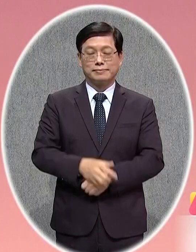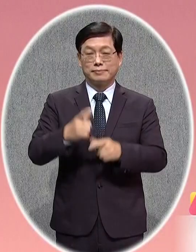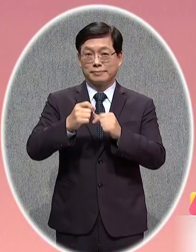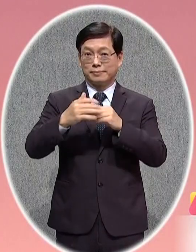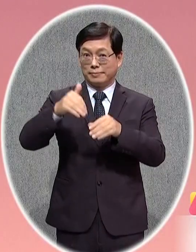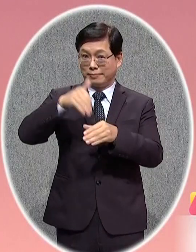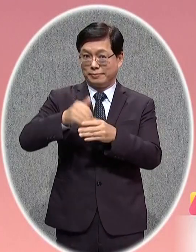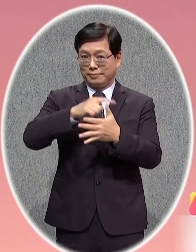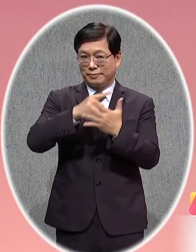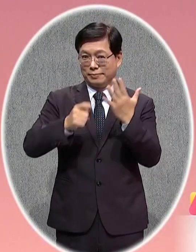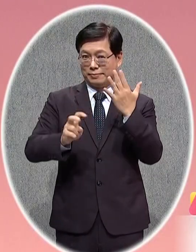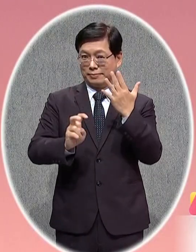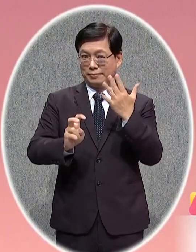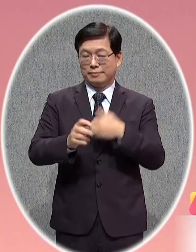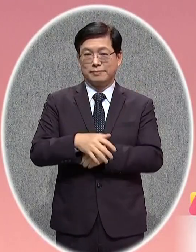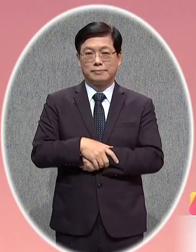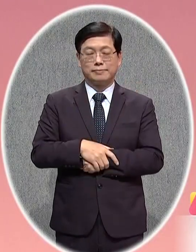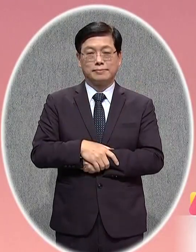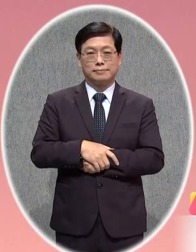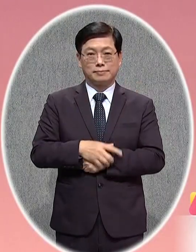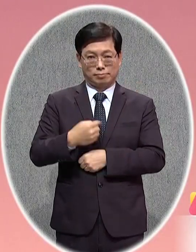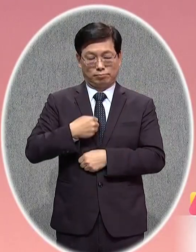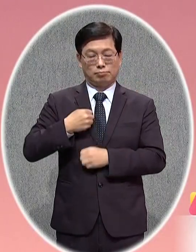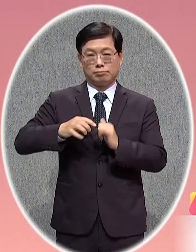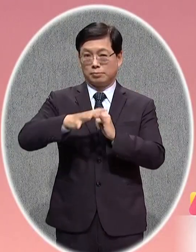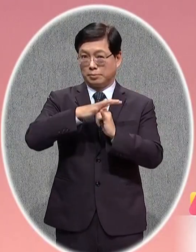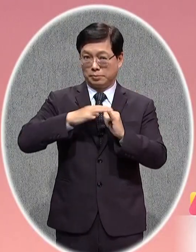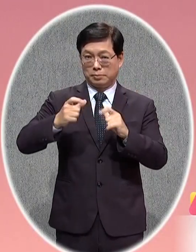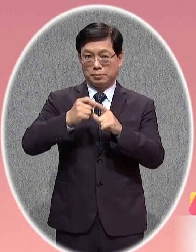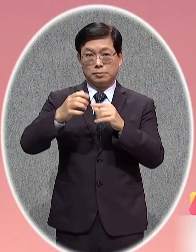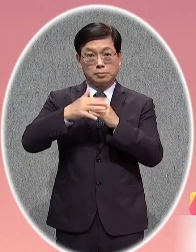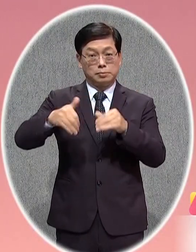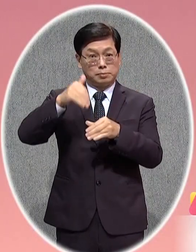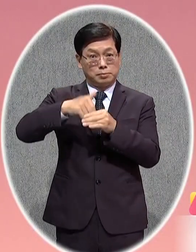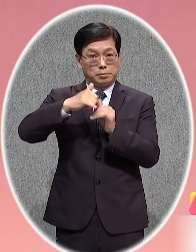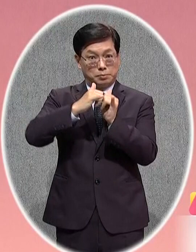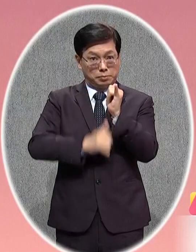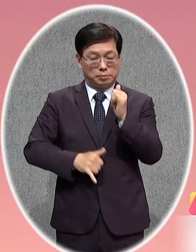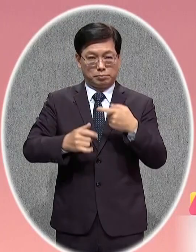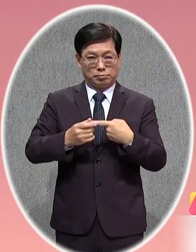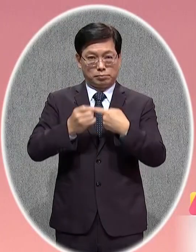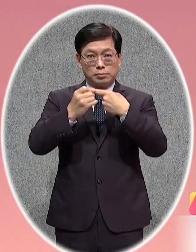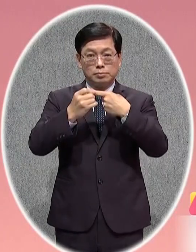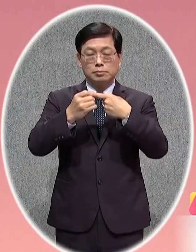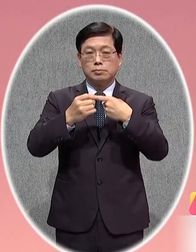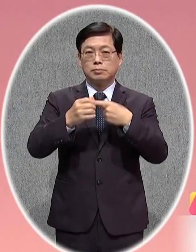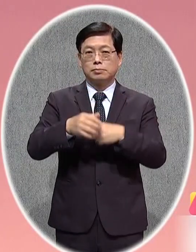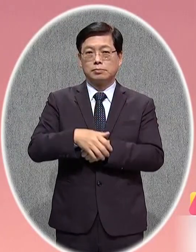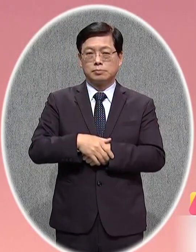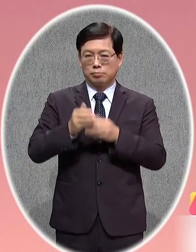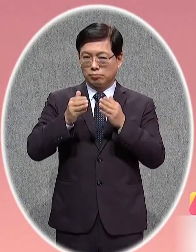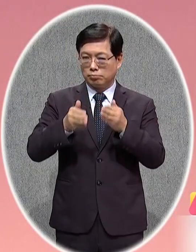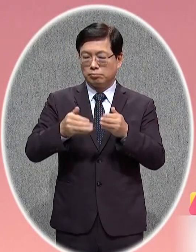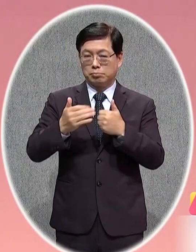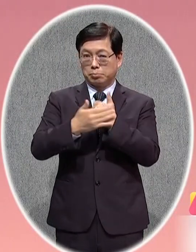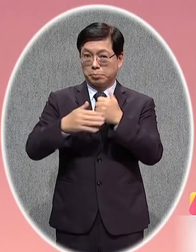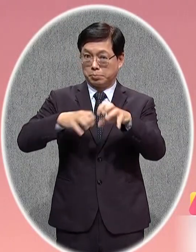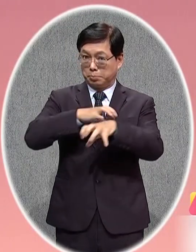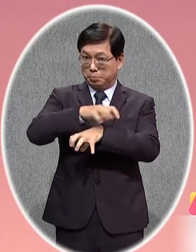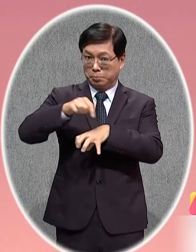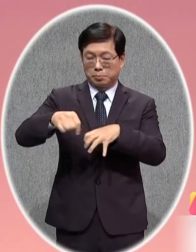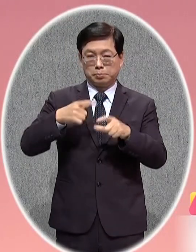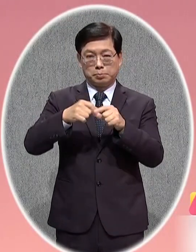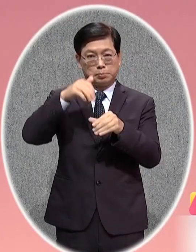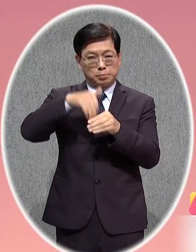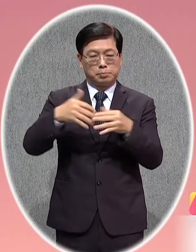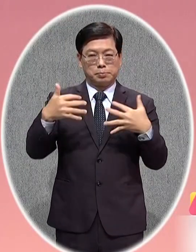公投第二十案是我们台湾公投史上第一个关于保护环境的